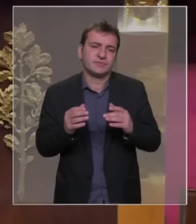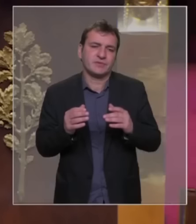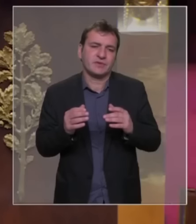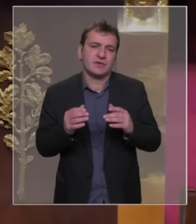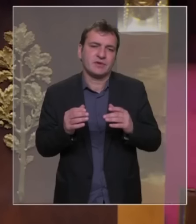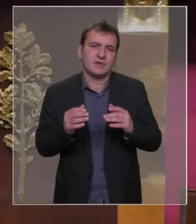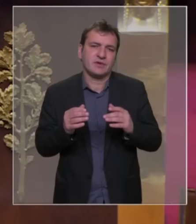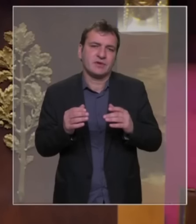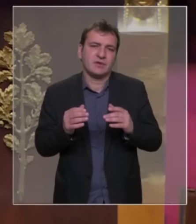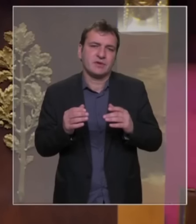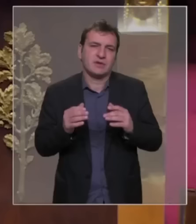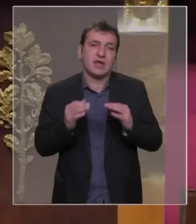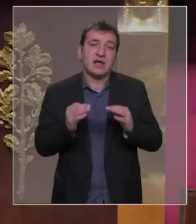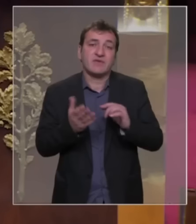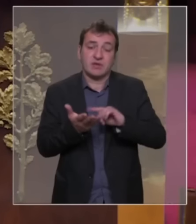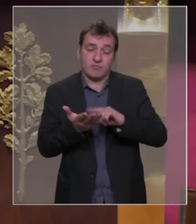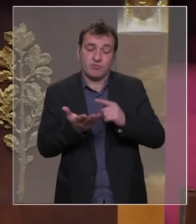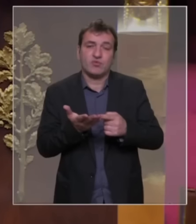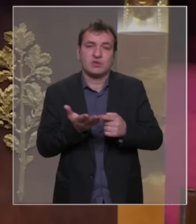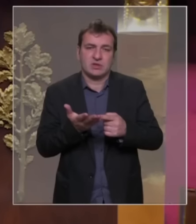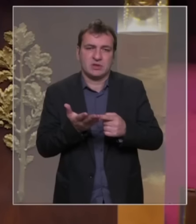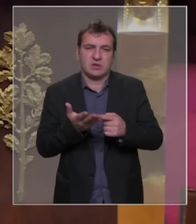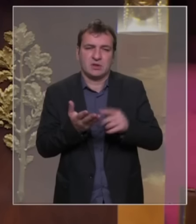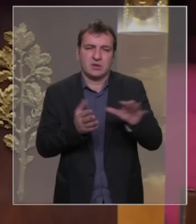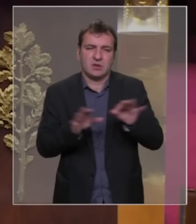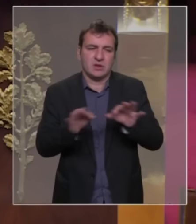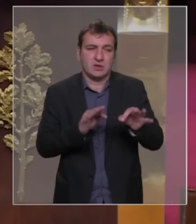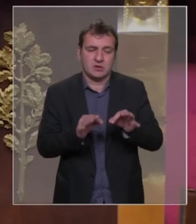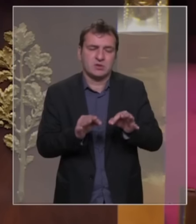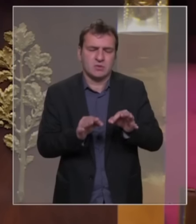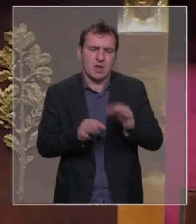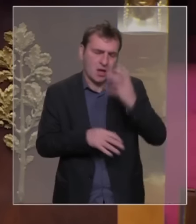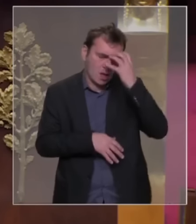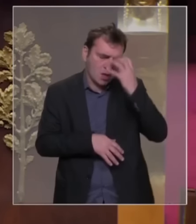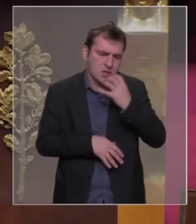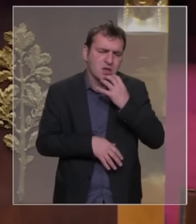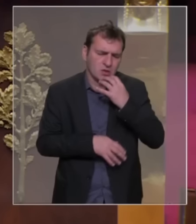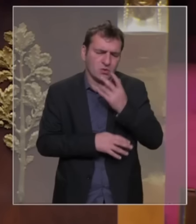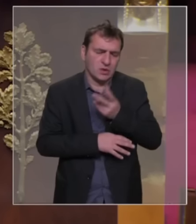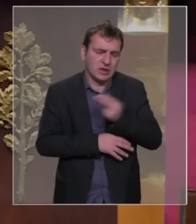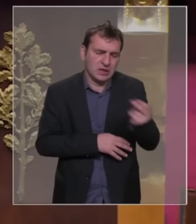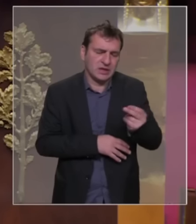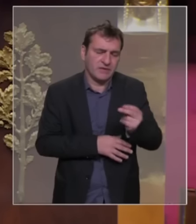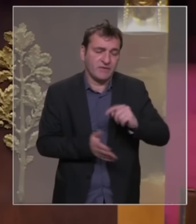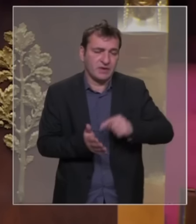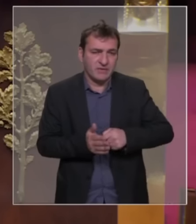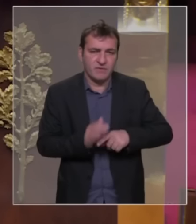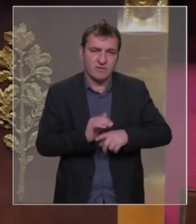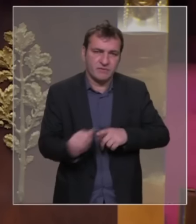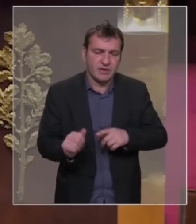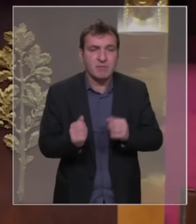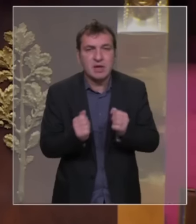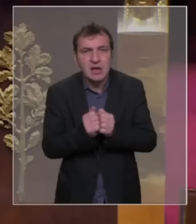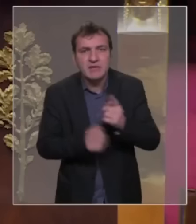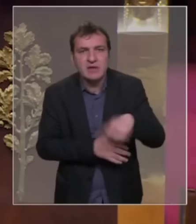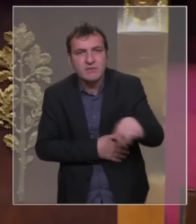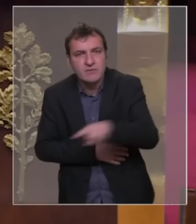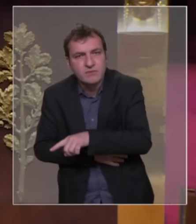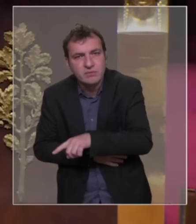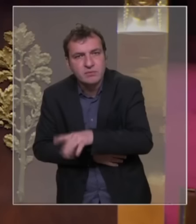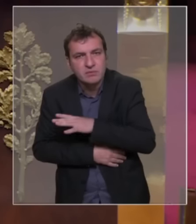Ces questions budgétaires, il y aura donc des choix sérieux et graves à faire, et à faire avec vous, mesdames et